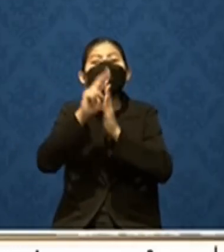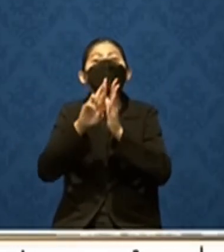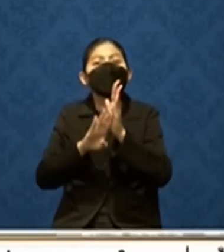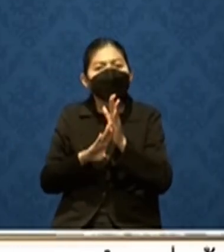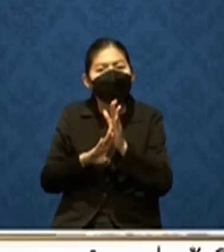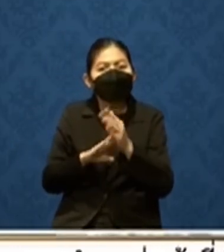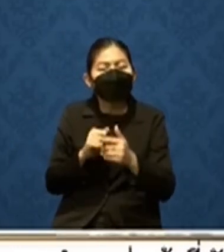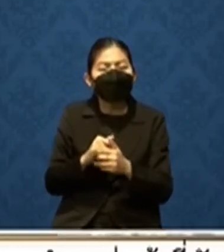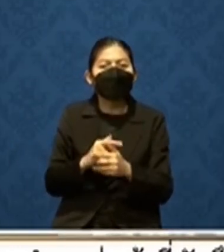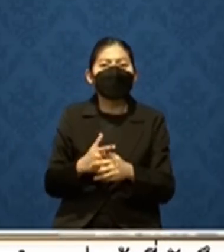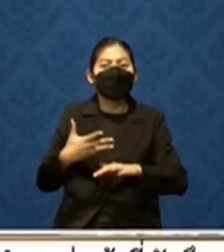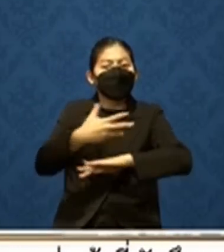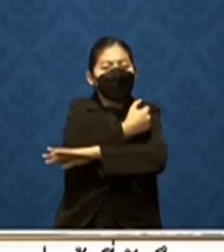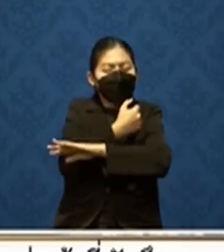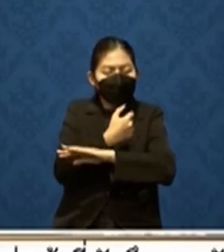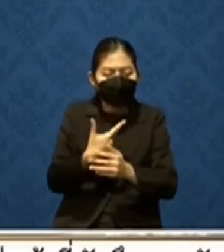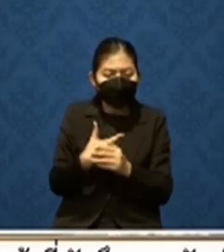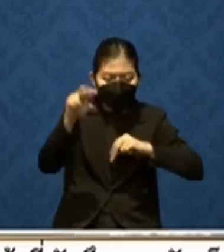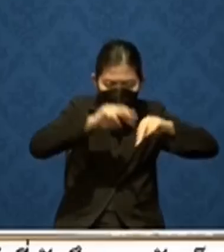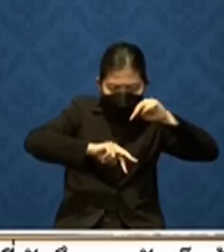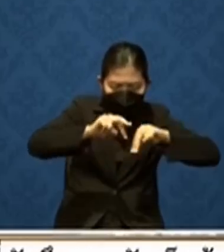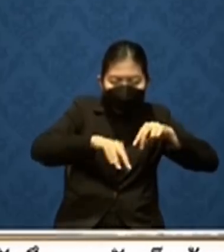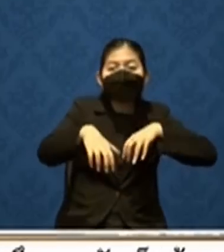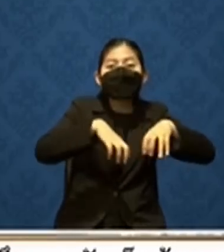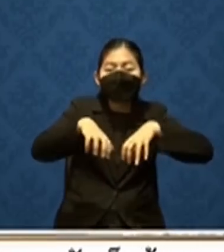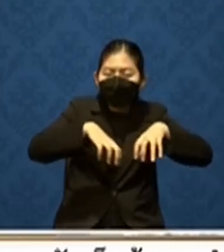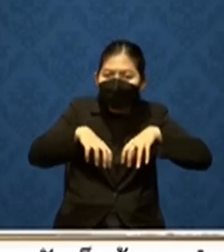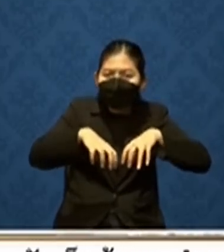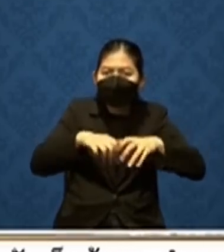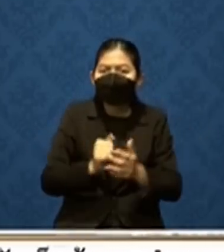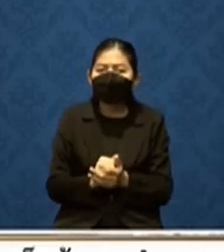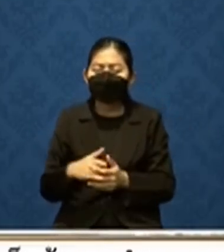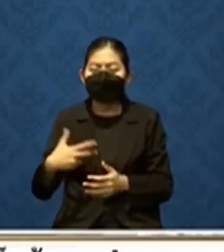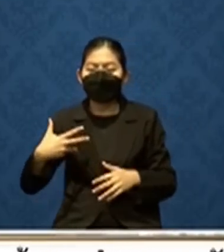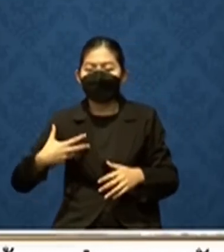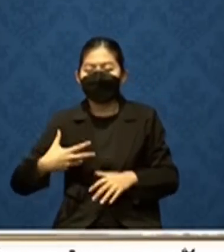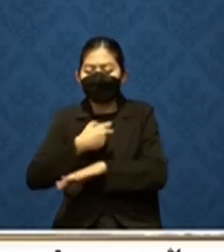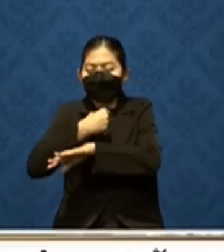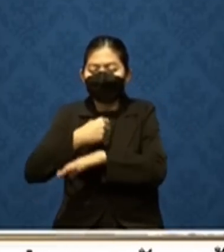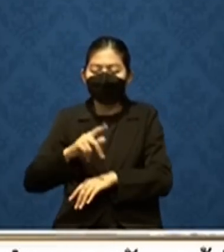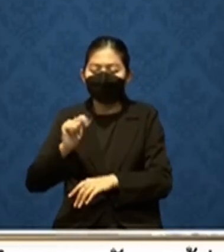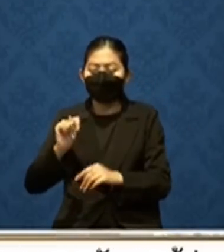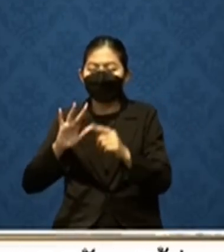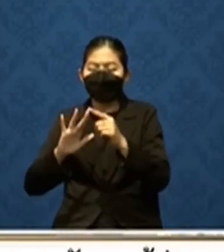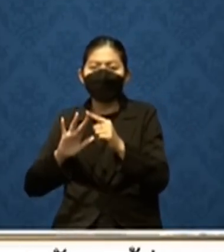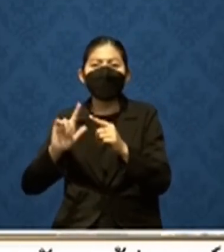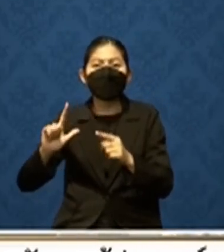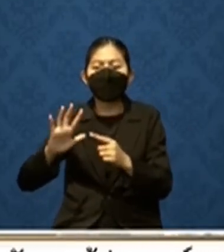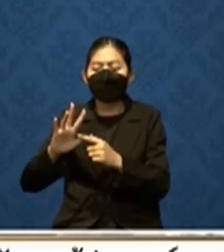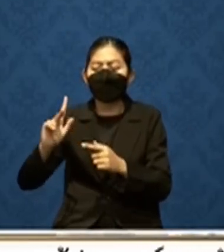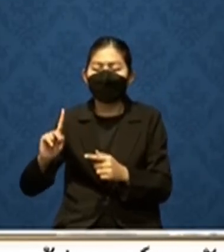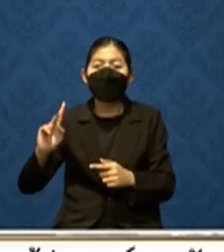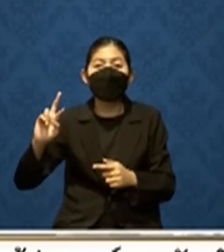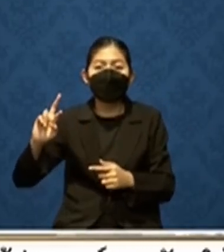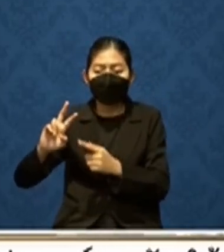อีกรอบแบ่งแยกอำนาจการปกครองครับอำนาจบริหารอำนาจนิติบัญญัติอำนาจตุลาการเราแบ่งแยกอำนาจซึ่งกันและกันเราจะ